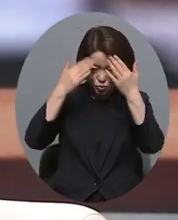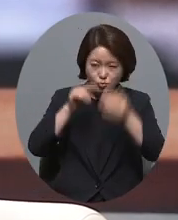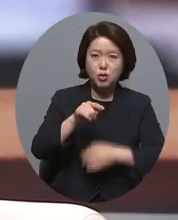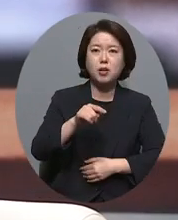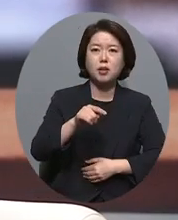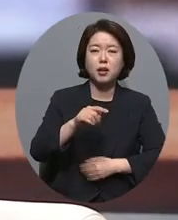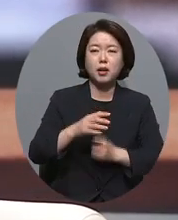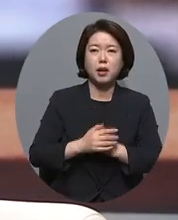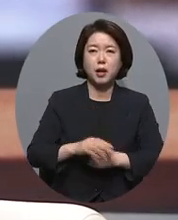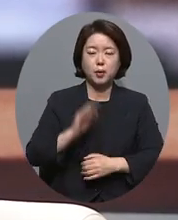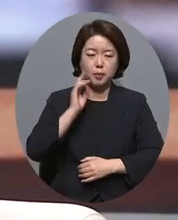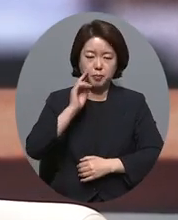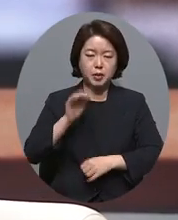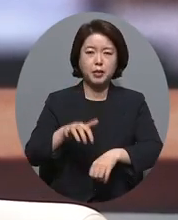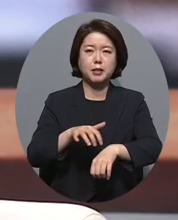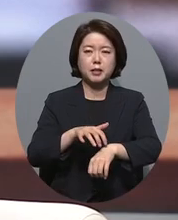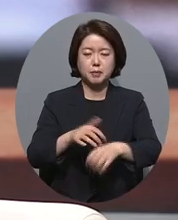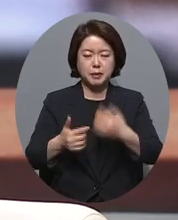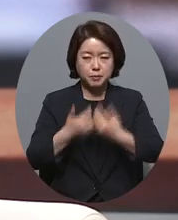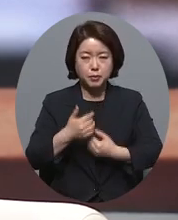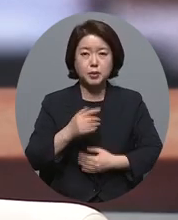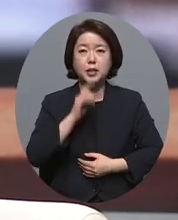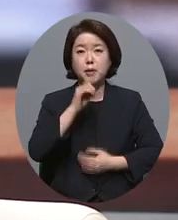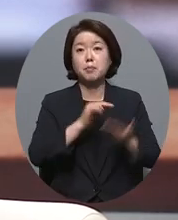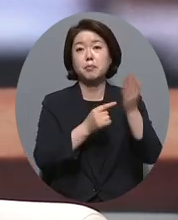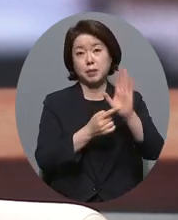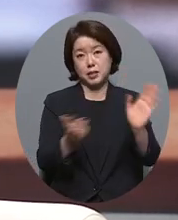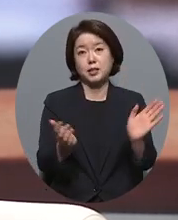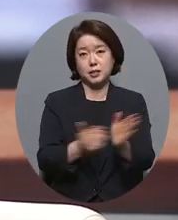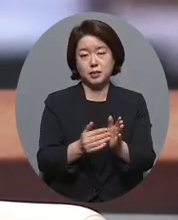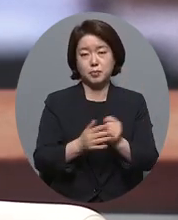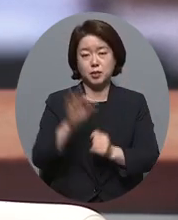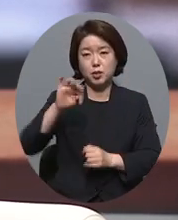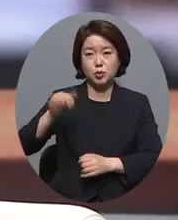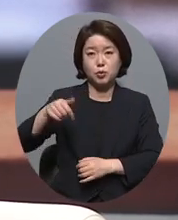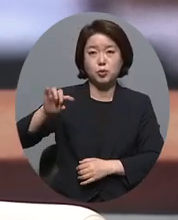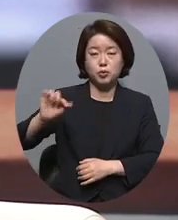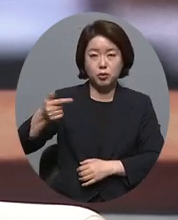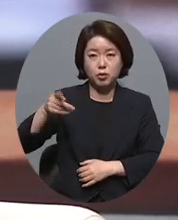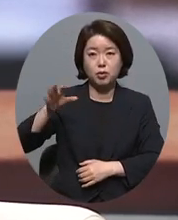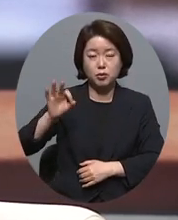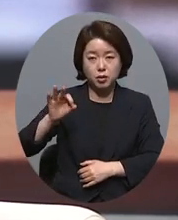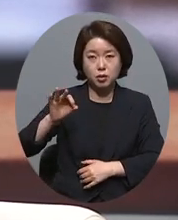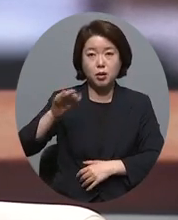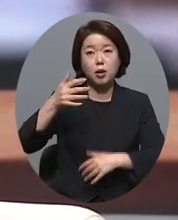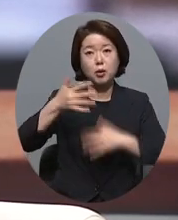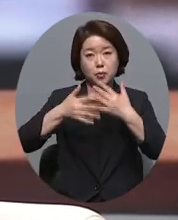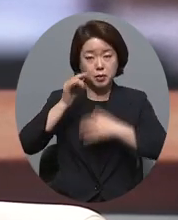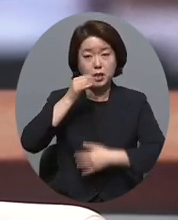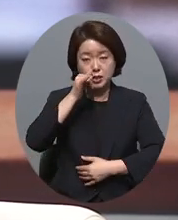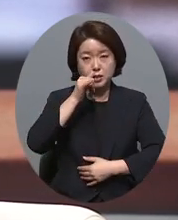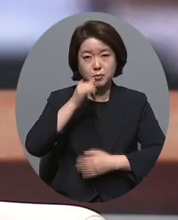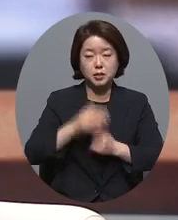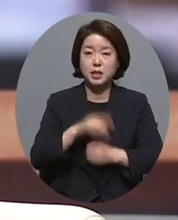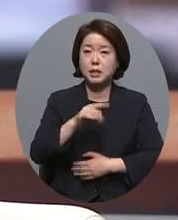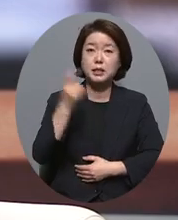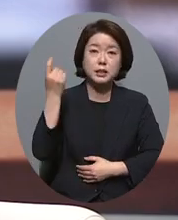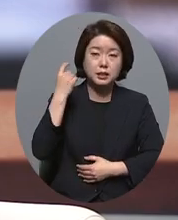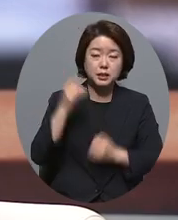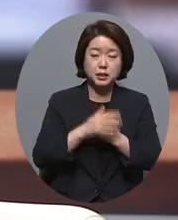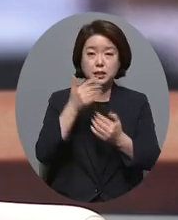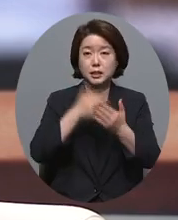아주 불쾌했다라는 메시지를 내 윤건영 의원을 통해서 전해지기도 했는데 그 얘기를들은